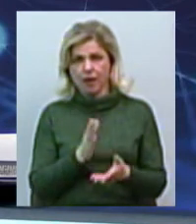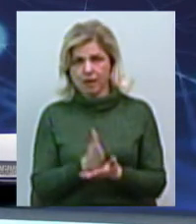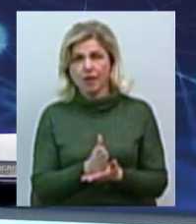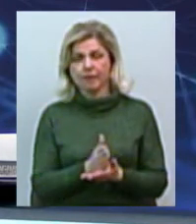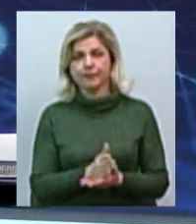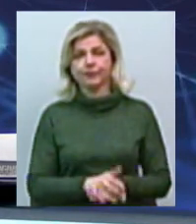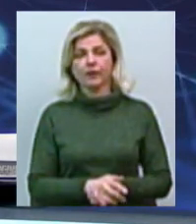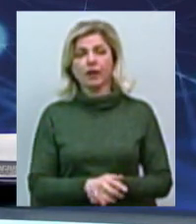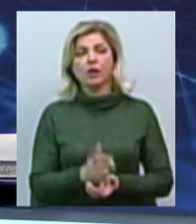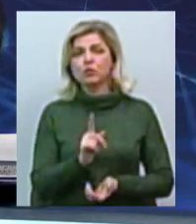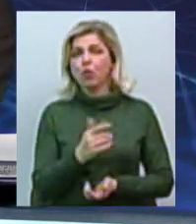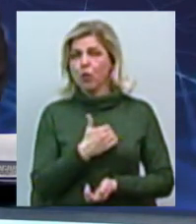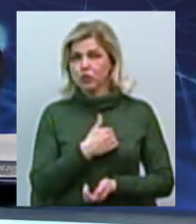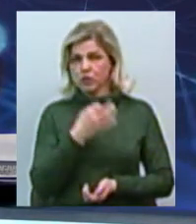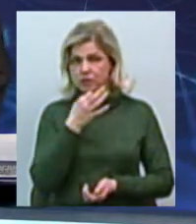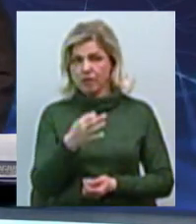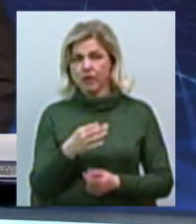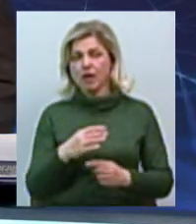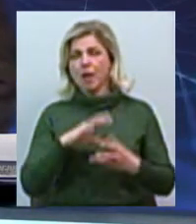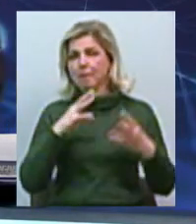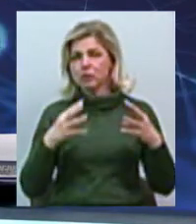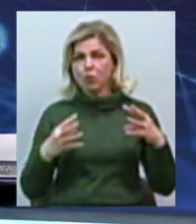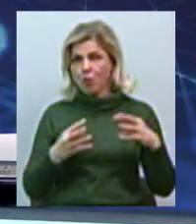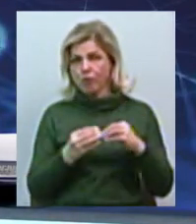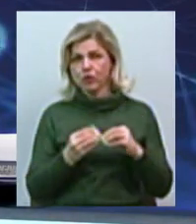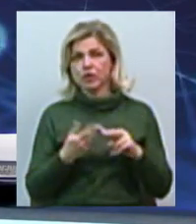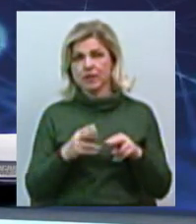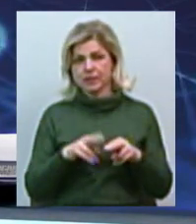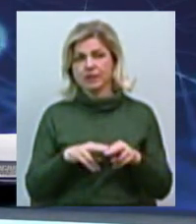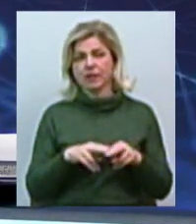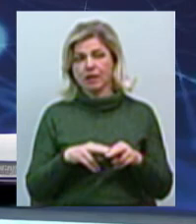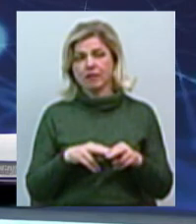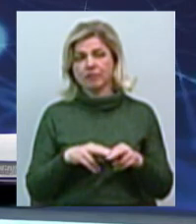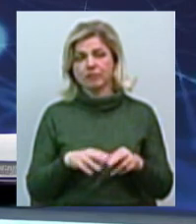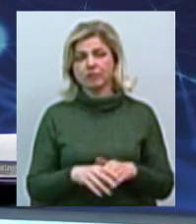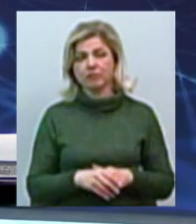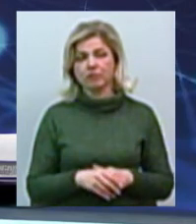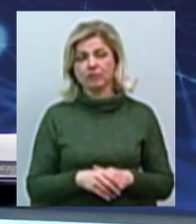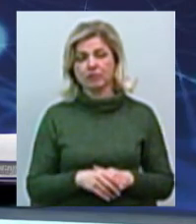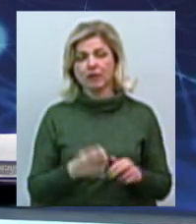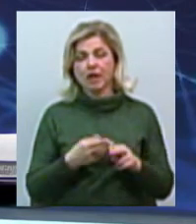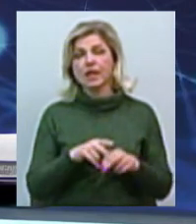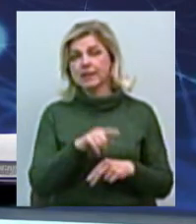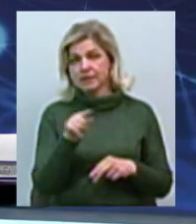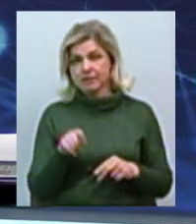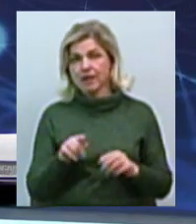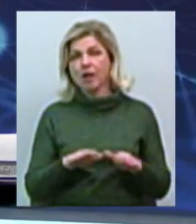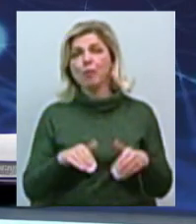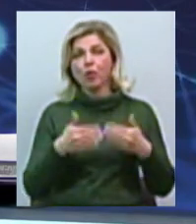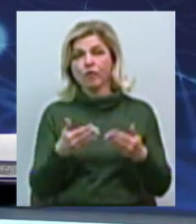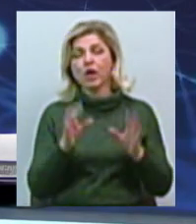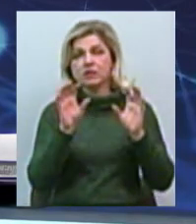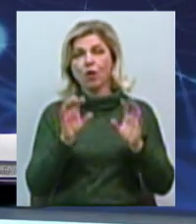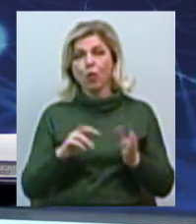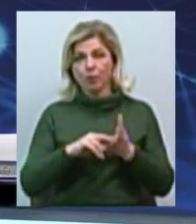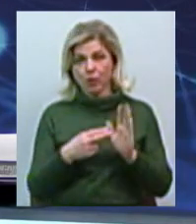Я що хочу сказати, вже підсумовуючи, може, це питання. Ну, буде ще одне питання, так. Оці запропоновані законопроекти, вони